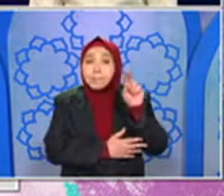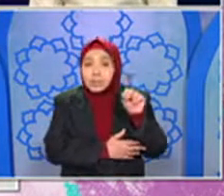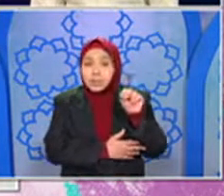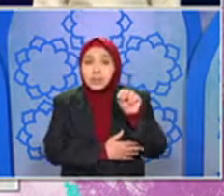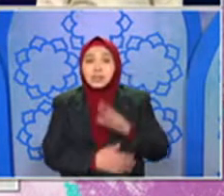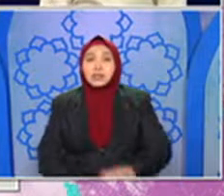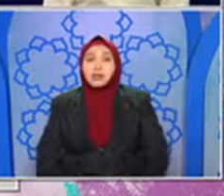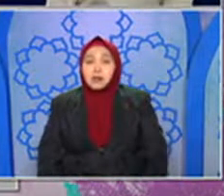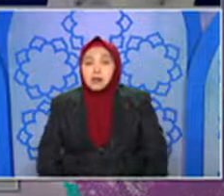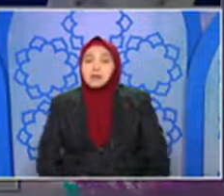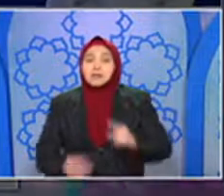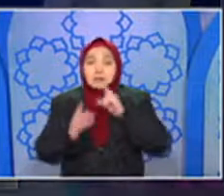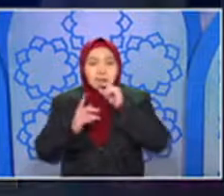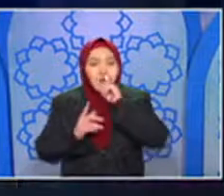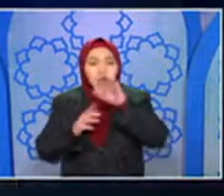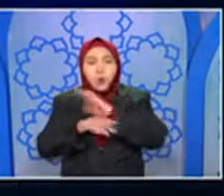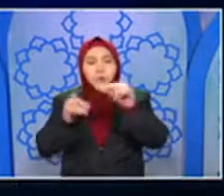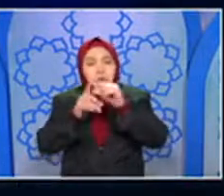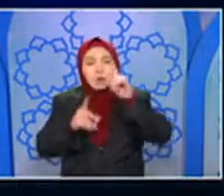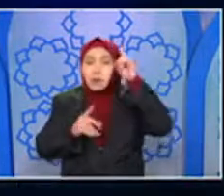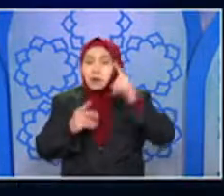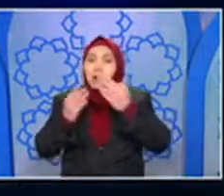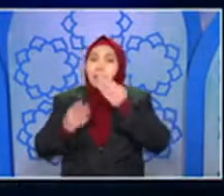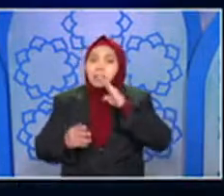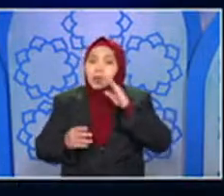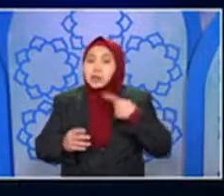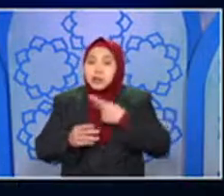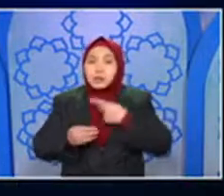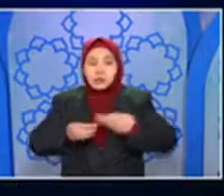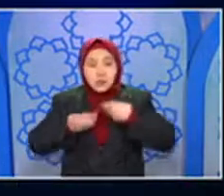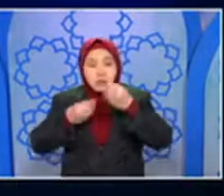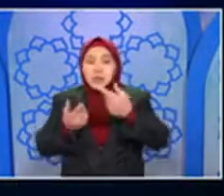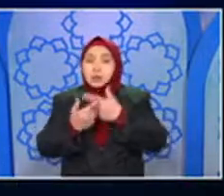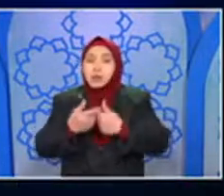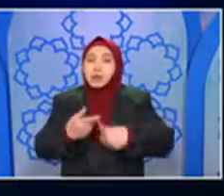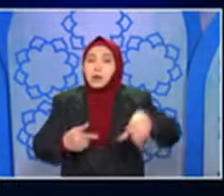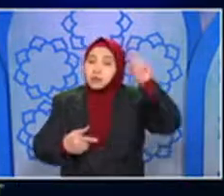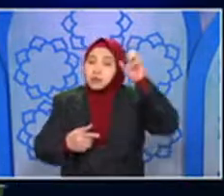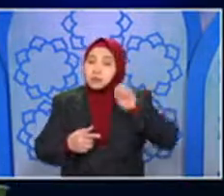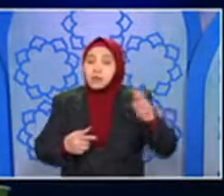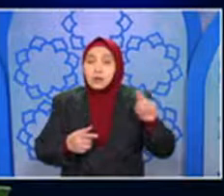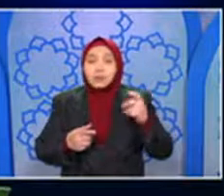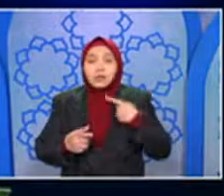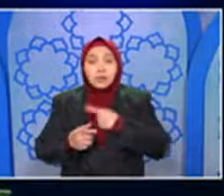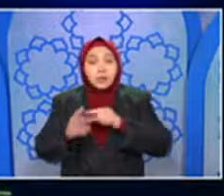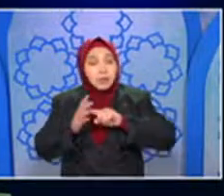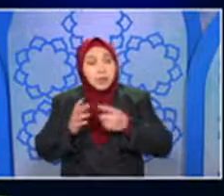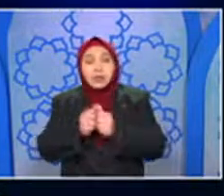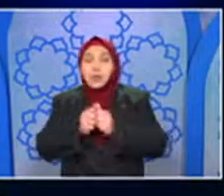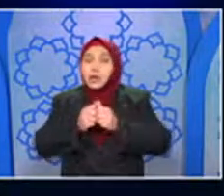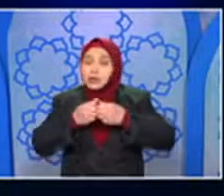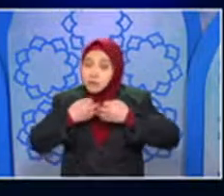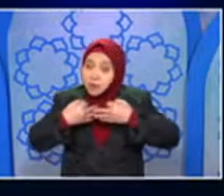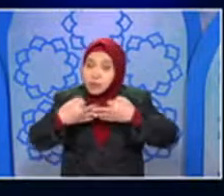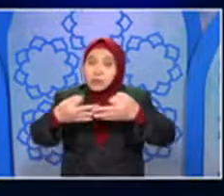Amin. Sallallahu alaihi wasallam. Alhamdulillah, kita memanjatkan kesyukuran pada Allah Subhanahu wa taala. Kita memuji dalam surah Al-Fatihah